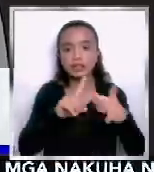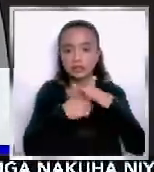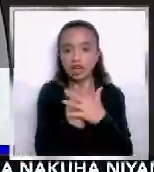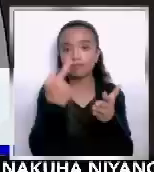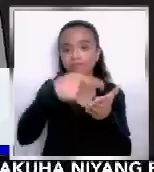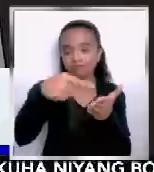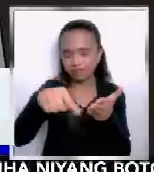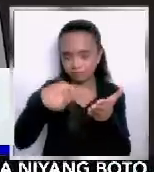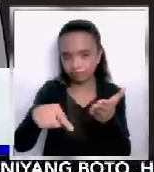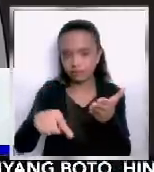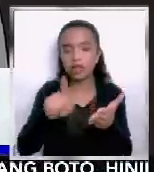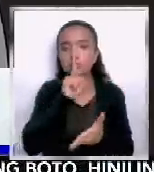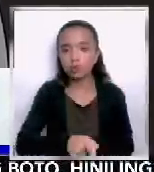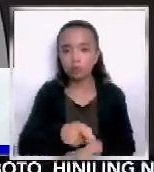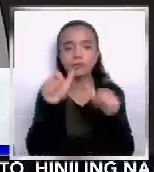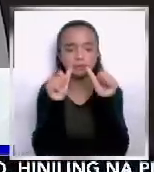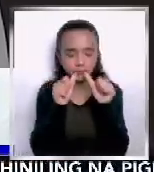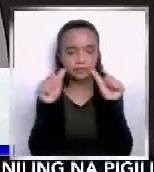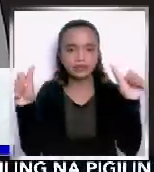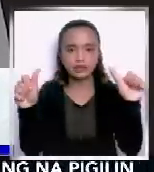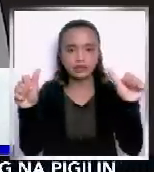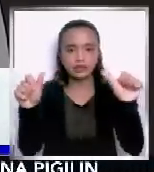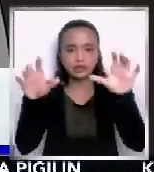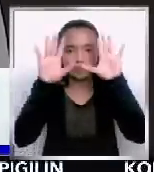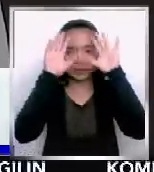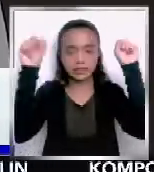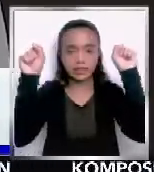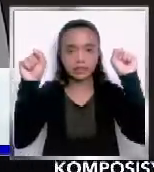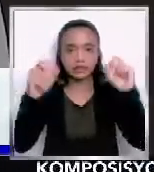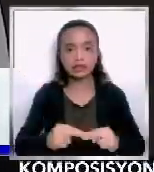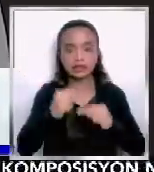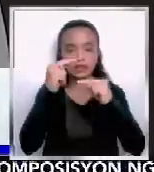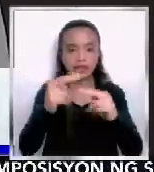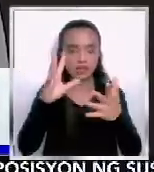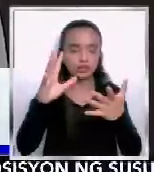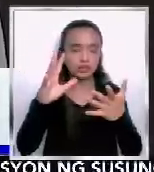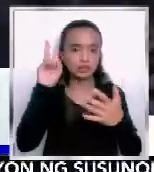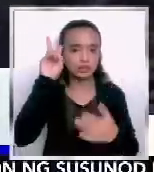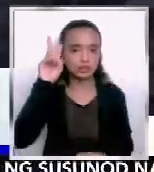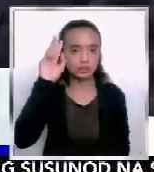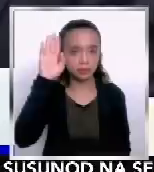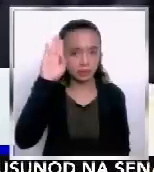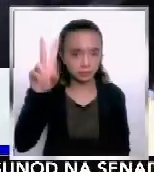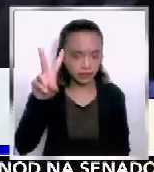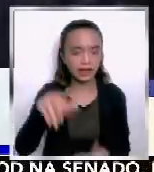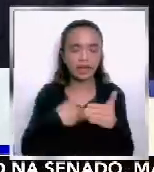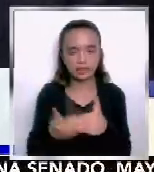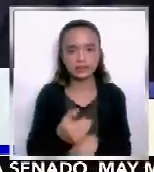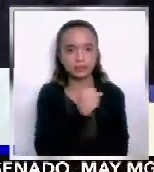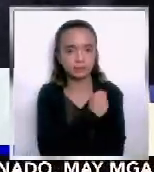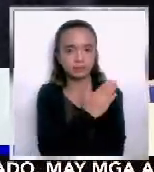formal na maproklama si President-elect Bongbong at si Vice President-elect Sara Duterte.